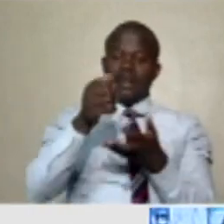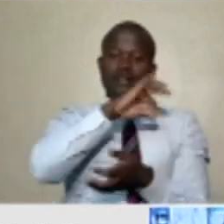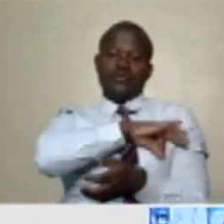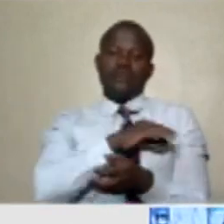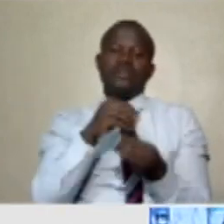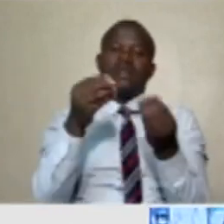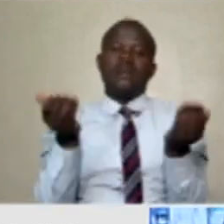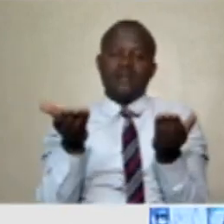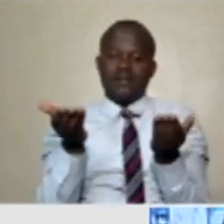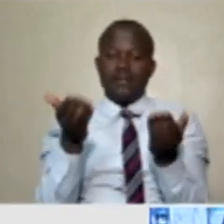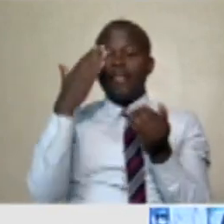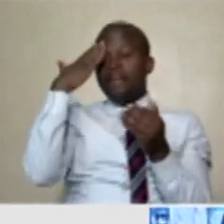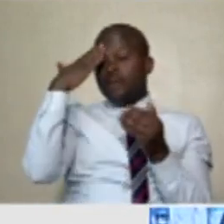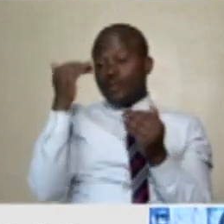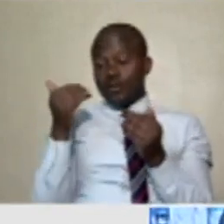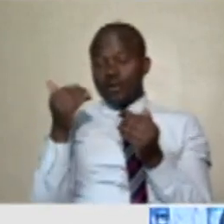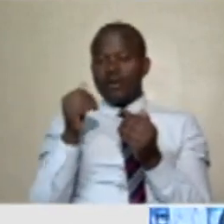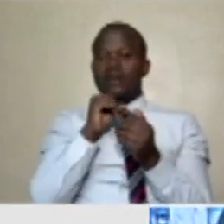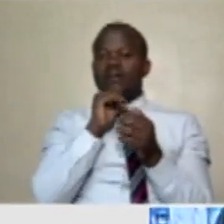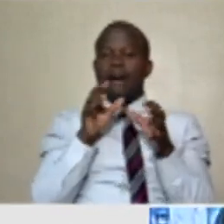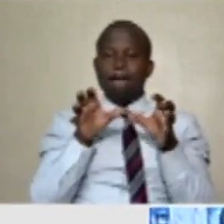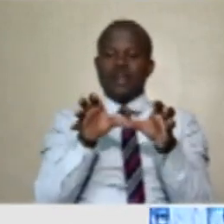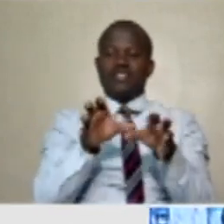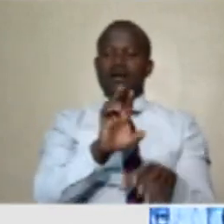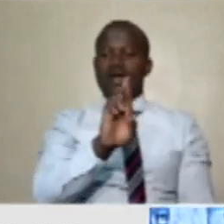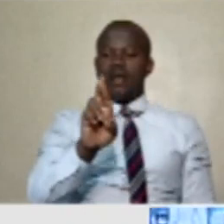yiye nuko nta pressure Rwanda